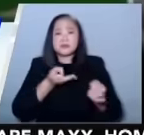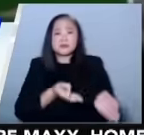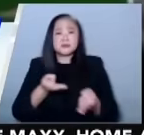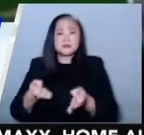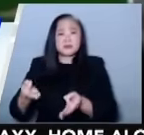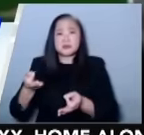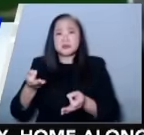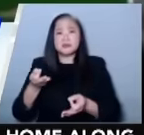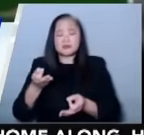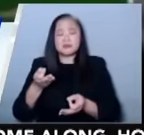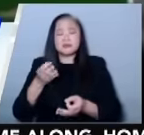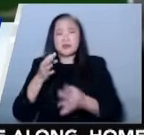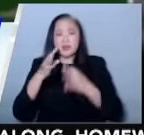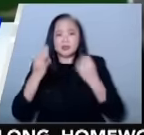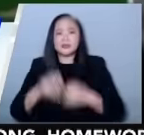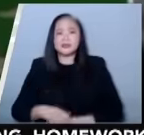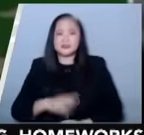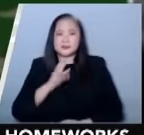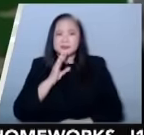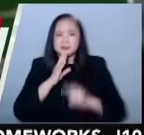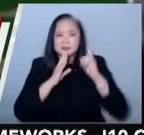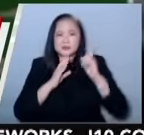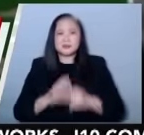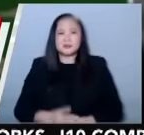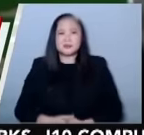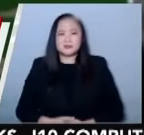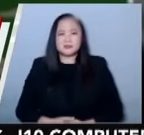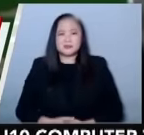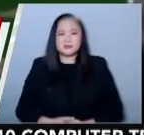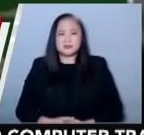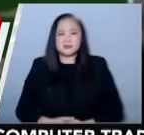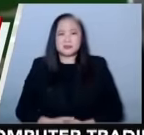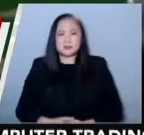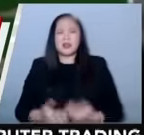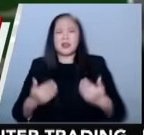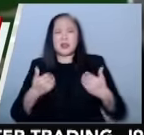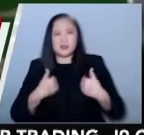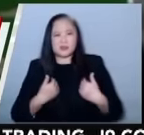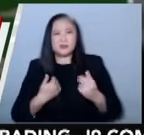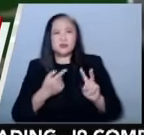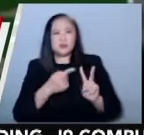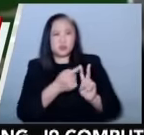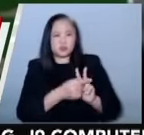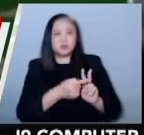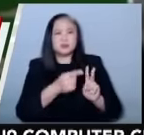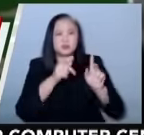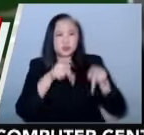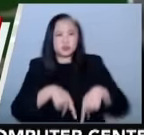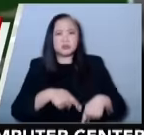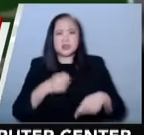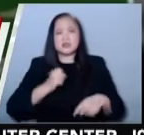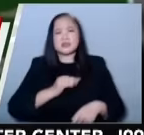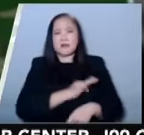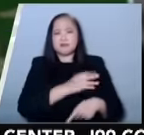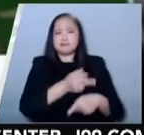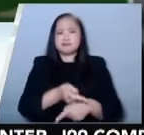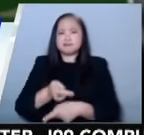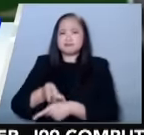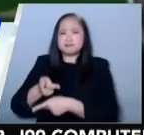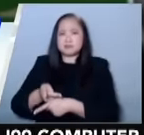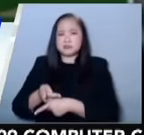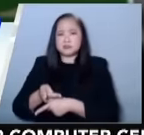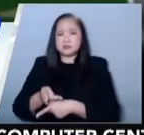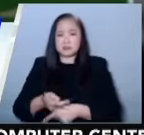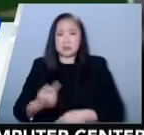Ang katotohanan po niya, may 2 po akong tagpag-alaga ng mga pusa. Kasi hindi naman po talaga naming mababantayan 24